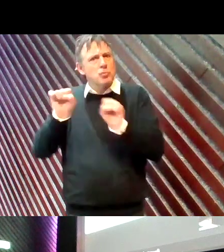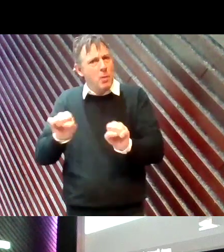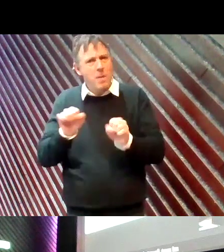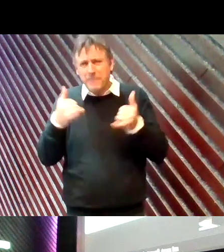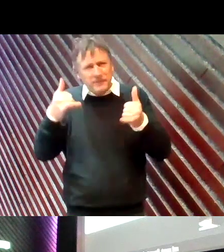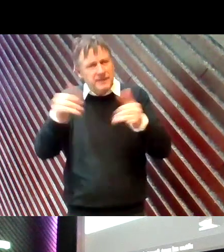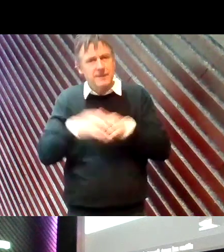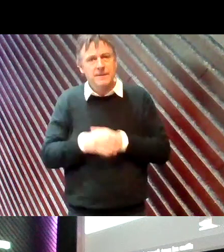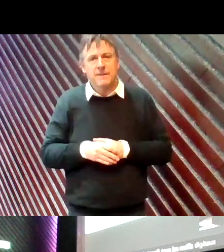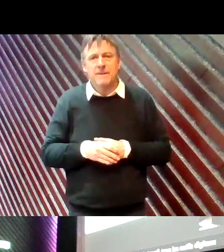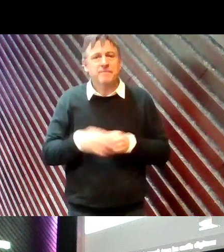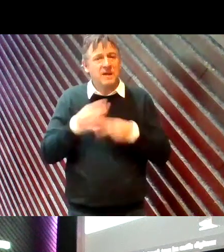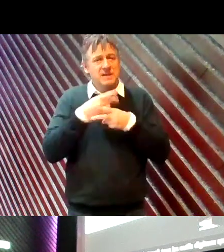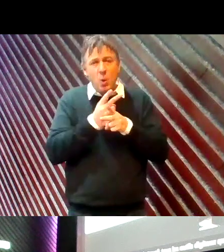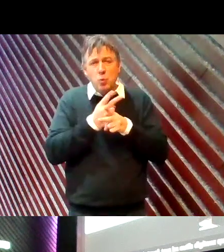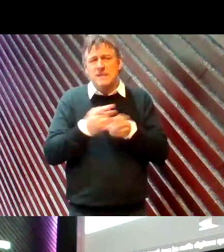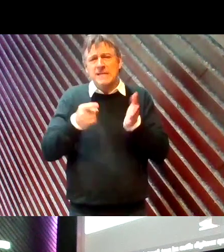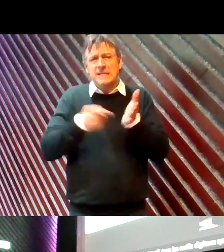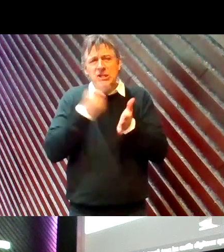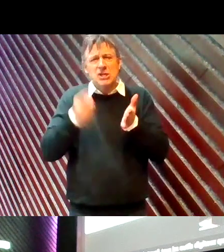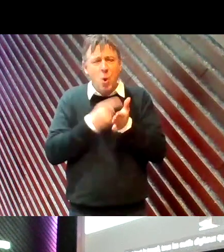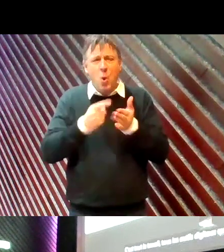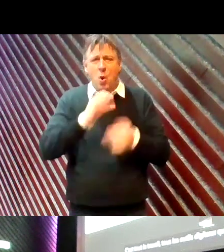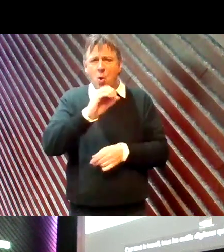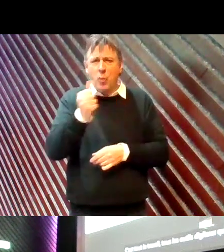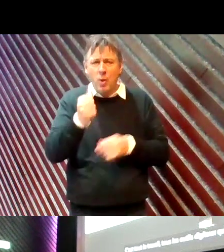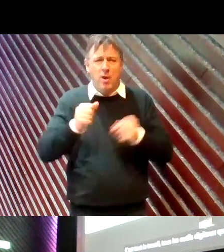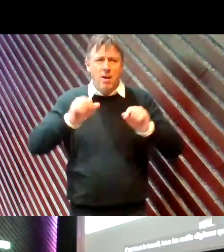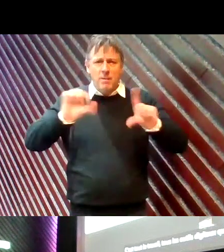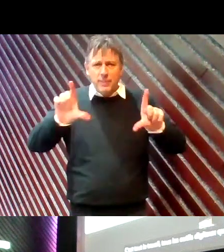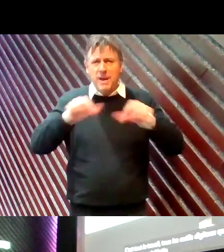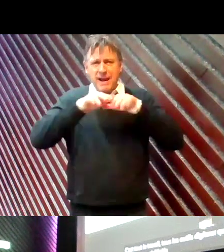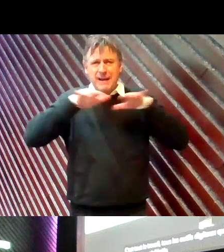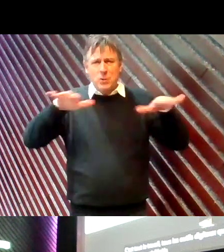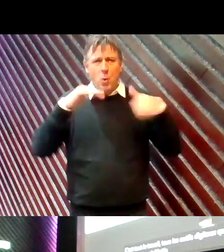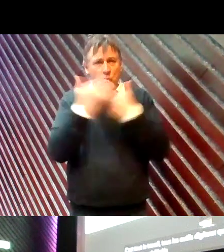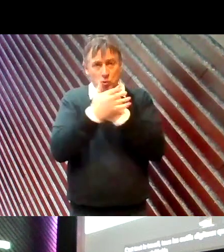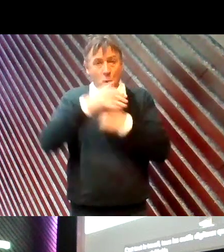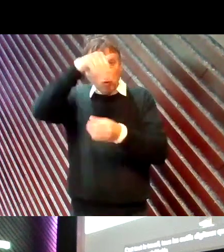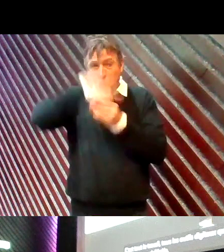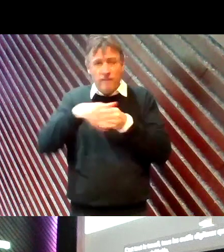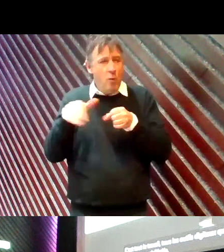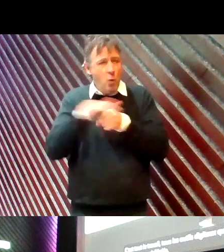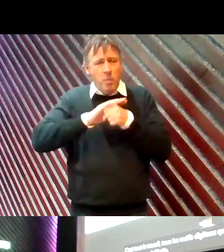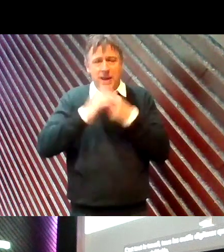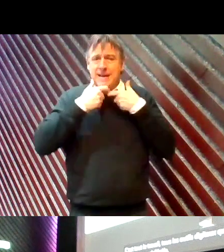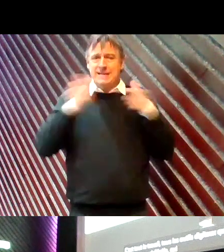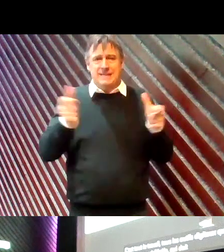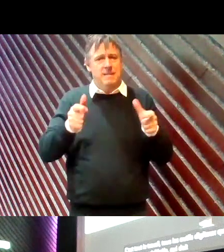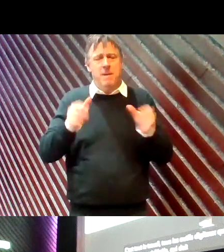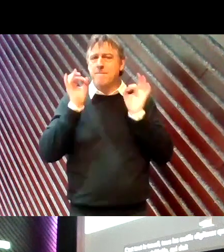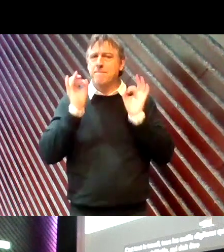qui sont de plus non plus privilégiés avec les réseaux sociaux soient eux-mêmes parfaitement accessibles pour que